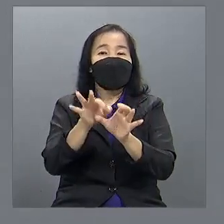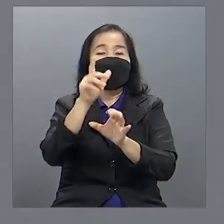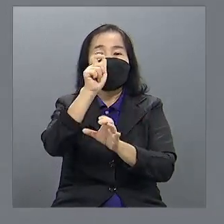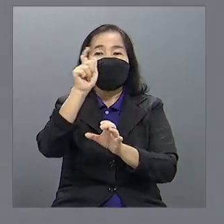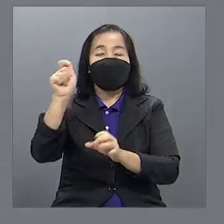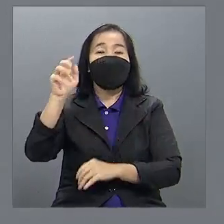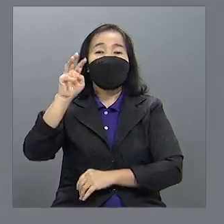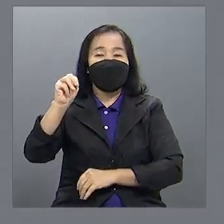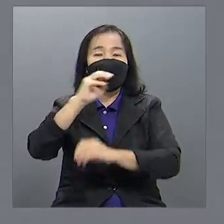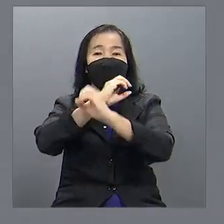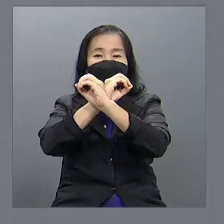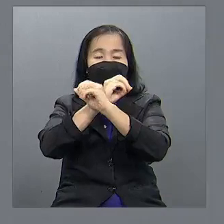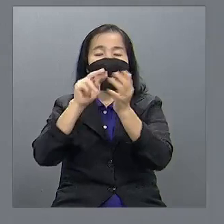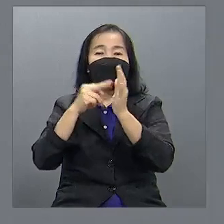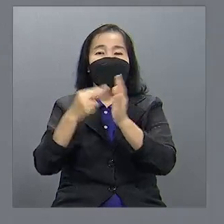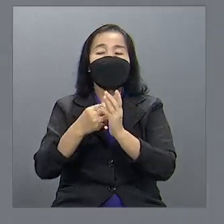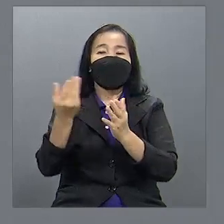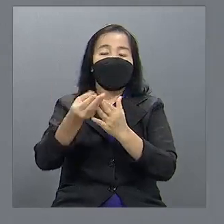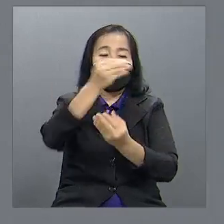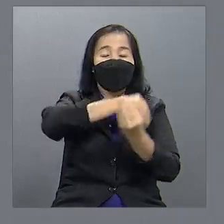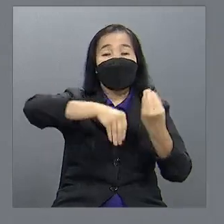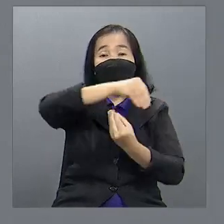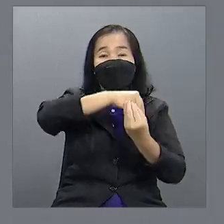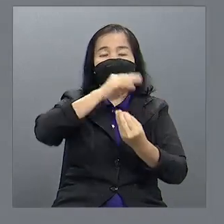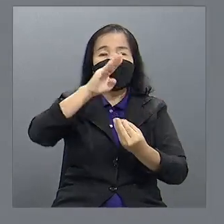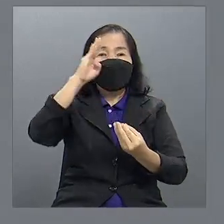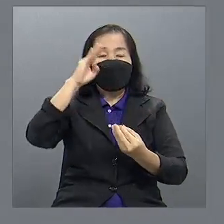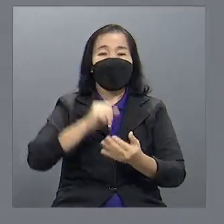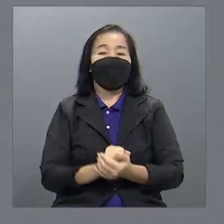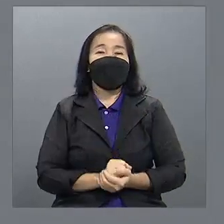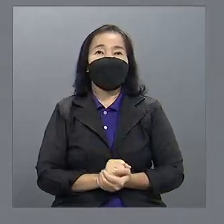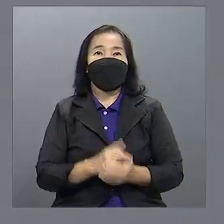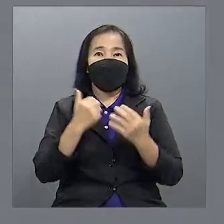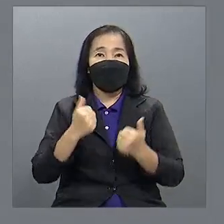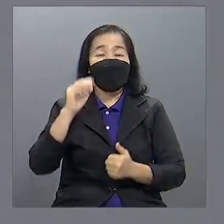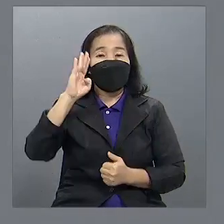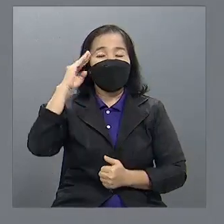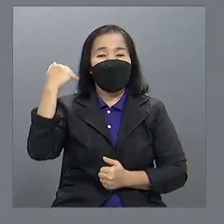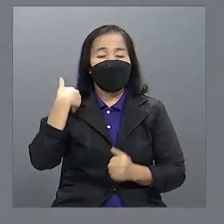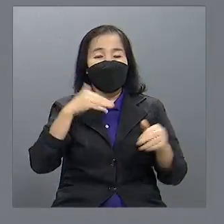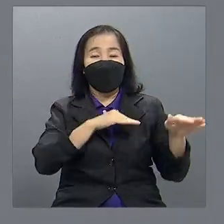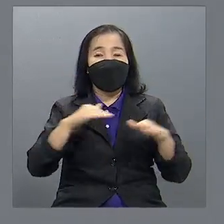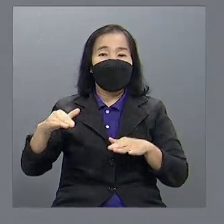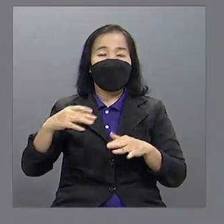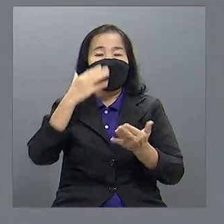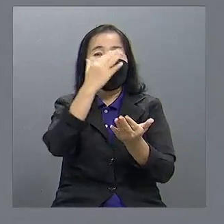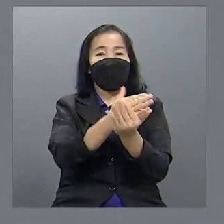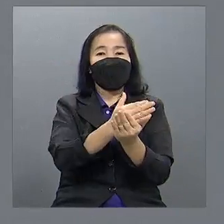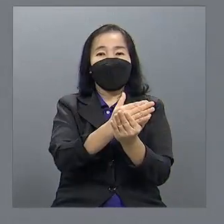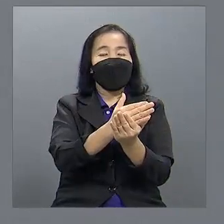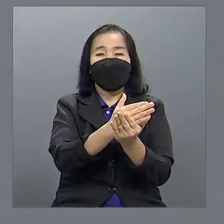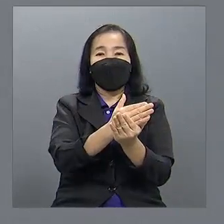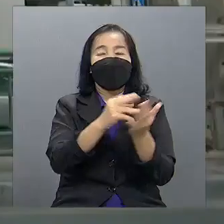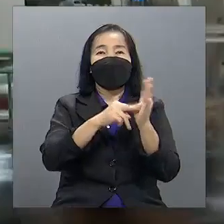ไหมบริษัทอาคเนย์ประกันภัยและไทยประกันภัยค่ะขณะที่บริษัทนั้นเตรียมที่จะหยุดรับคำร้องเพลงประการในวันที่